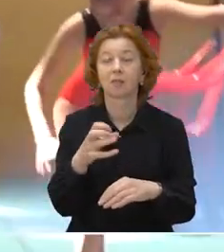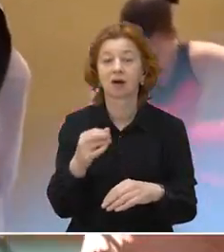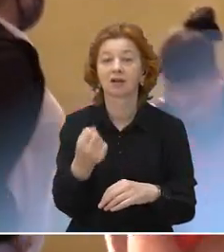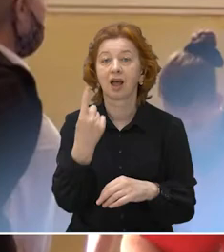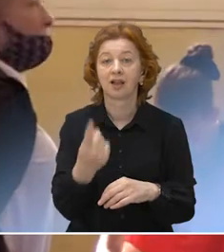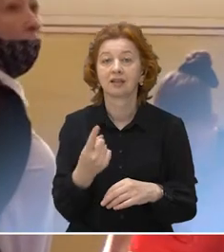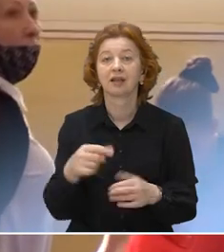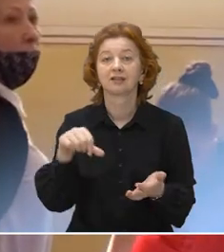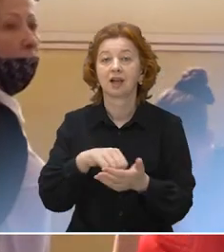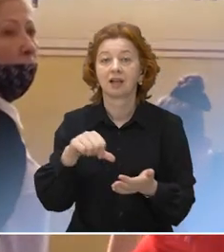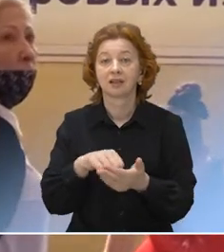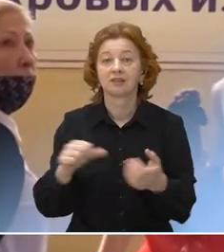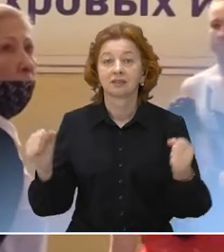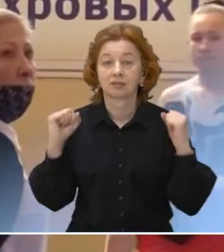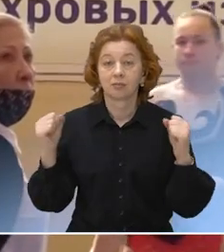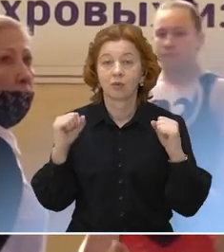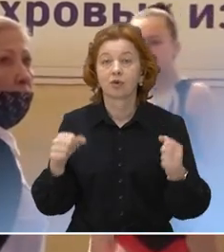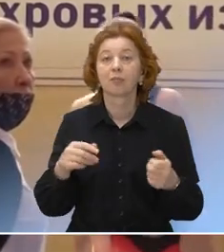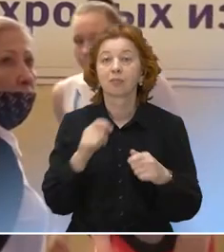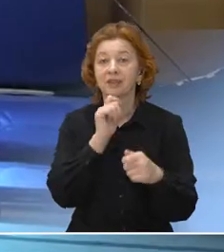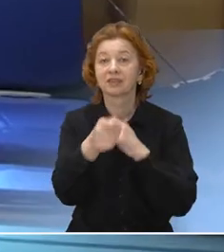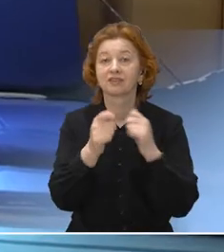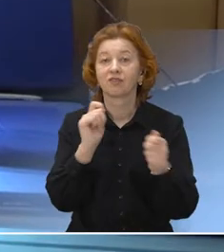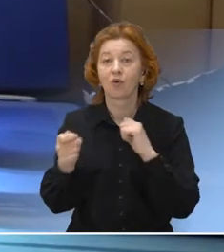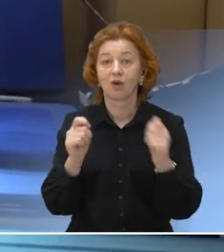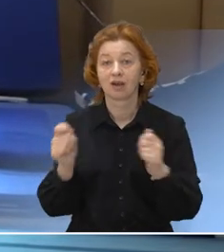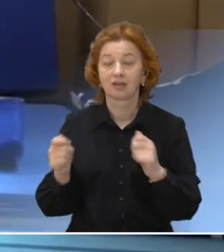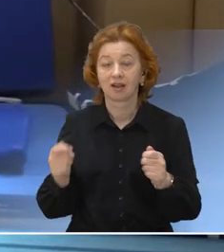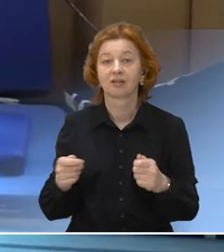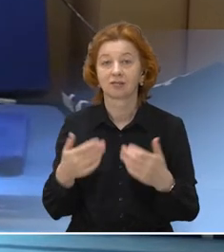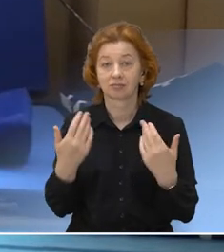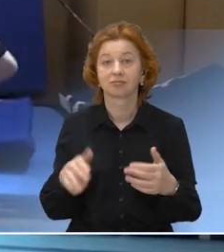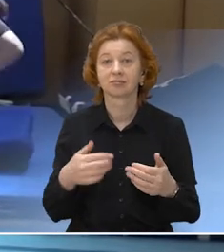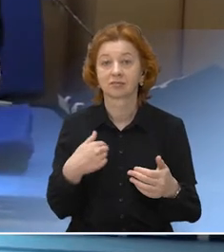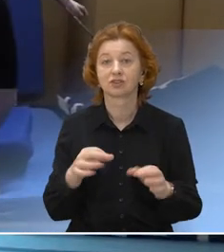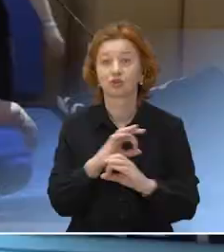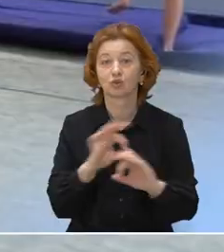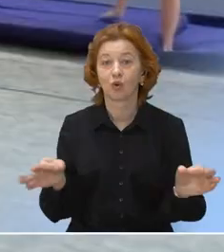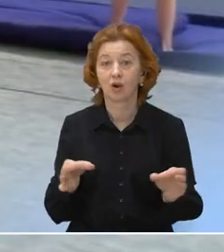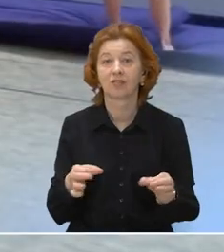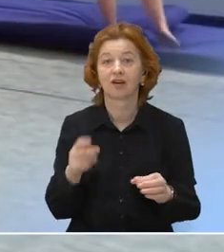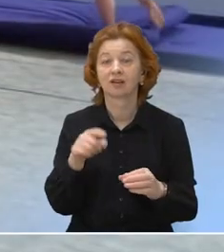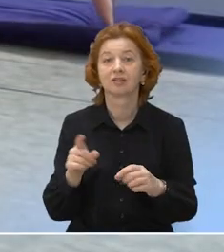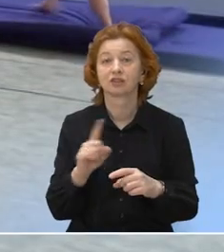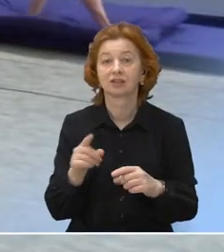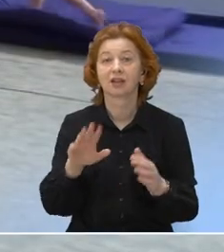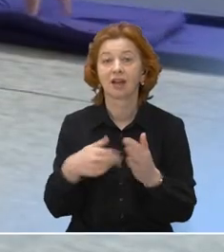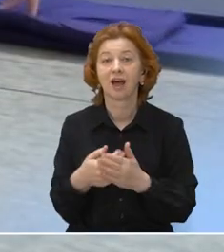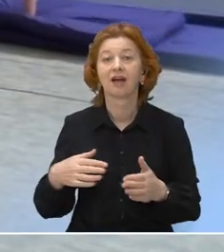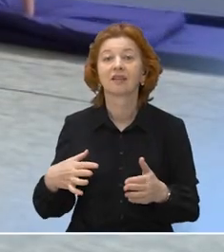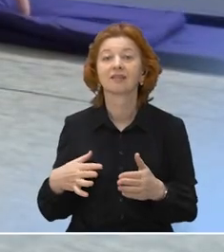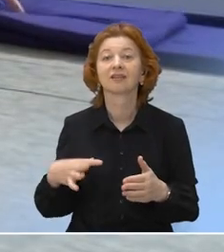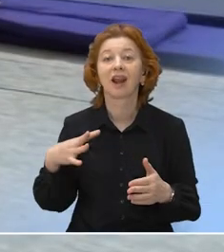марте 11 кандидатов спорта присвоено нашим гимнастам донецким. Это очень здорово, как и для самих детей,